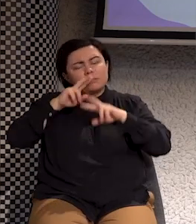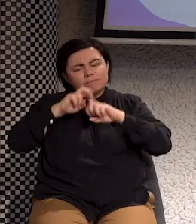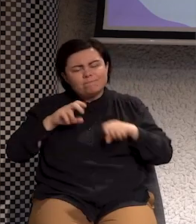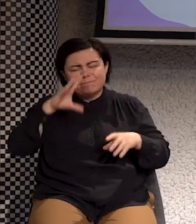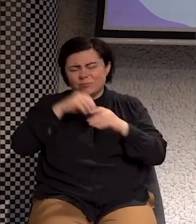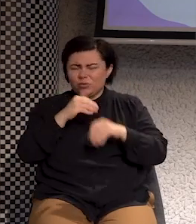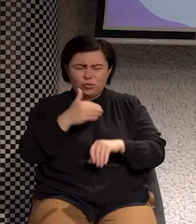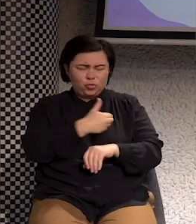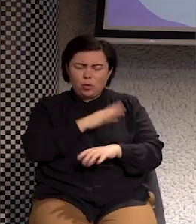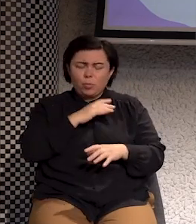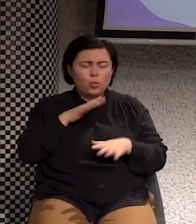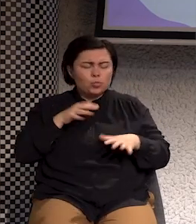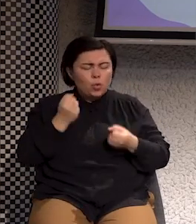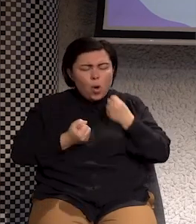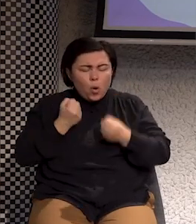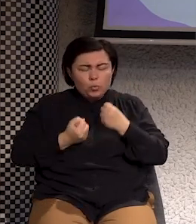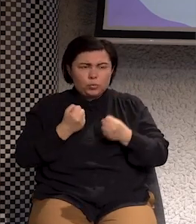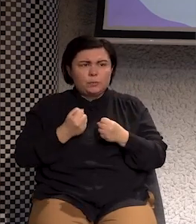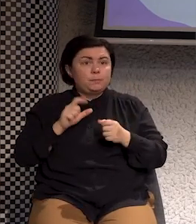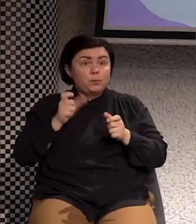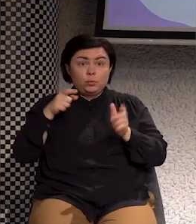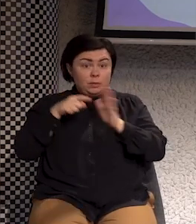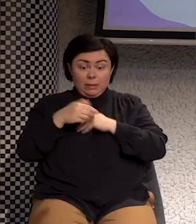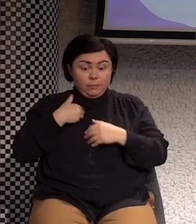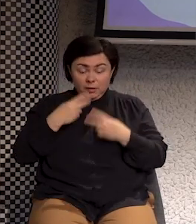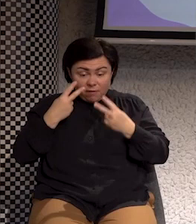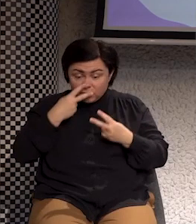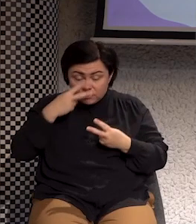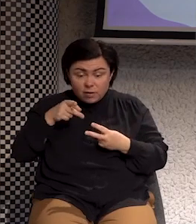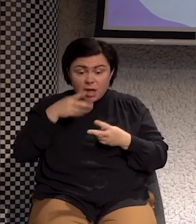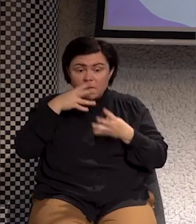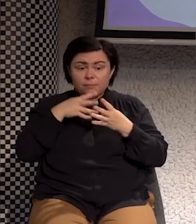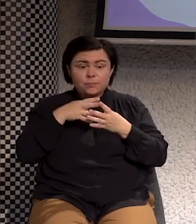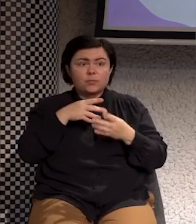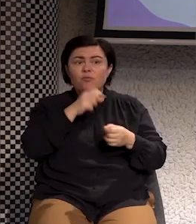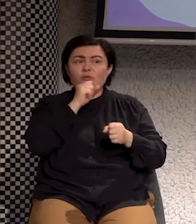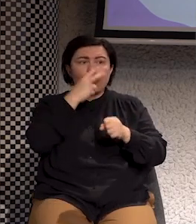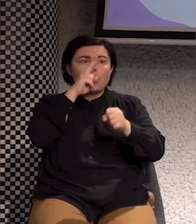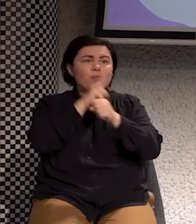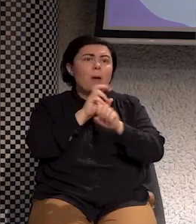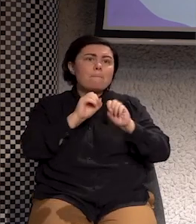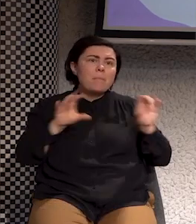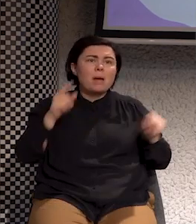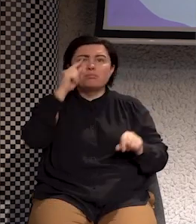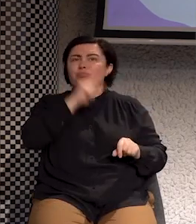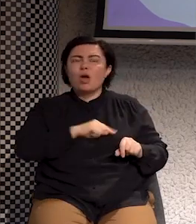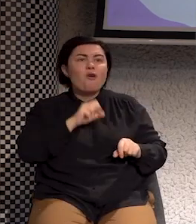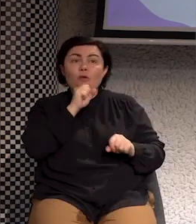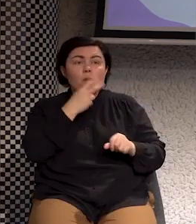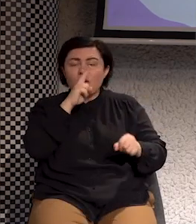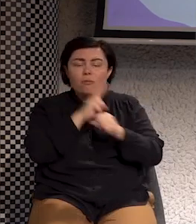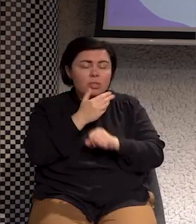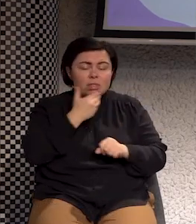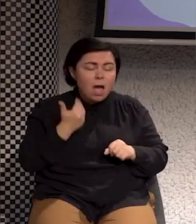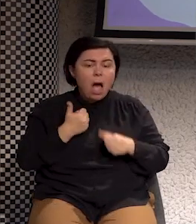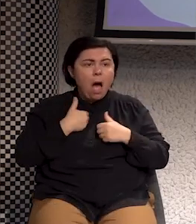w szkole było dużo trudności. Jednocześnie to, co było dla mnie bardzo uderzające w tym raporcie, że oni nie ufają pedagogom czy psychologom szkolnym na